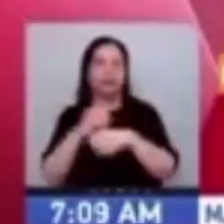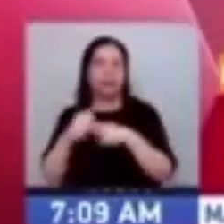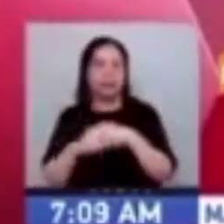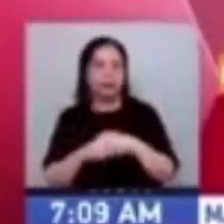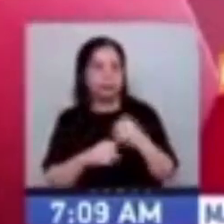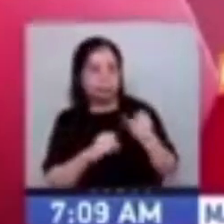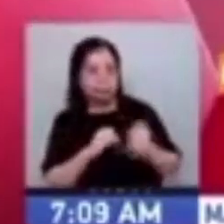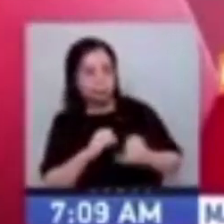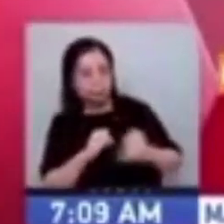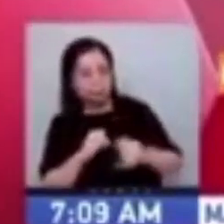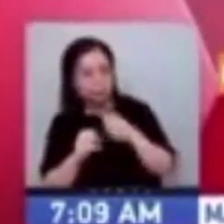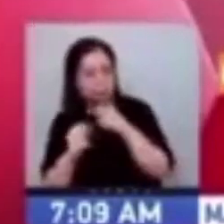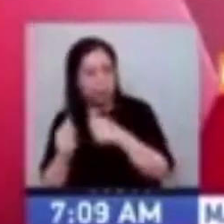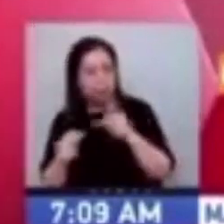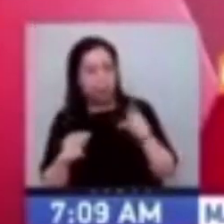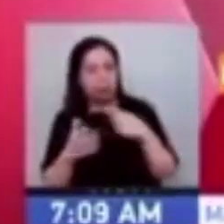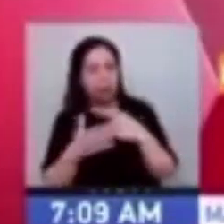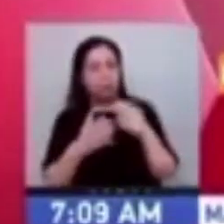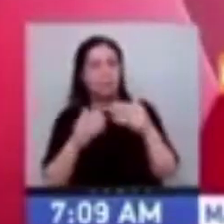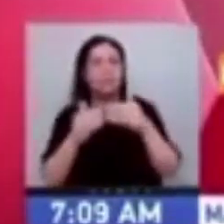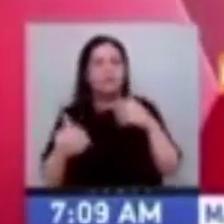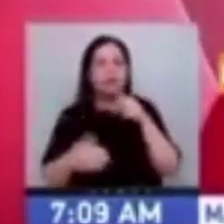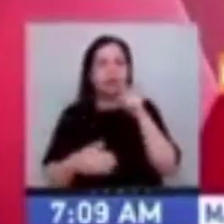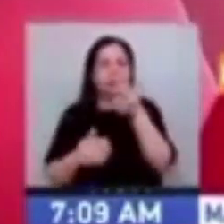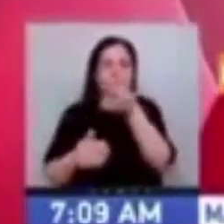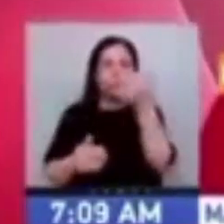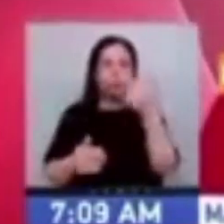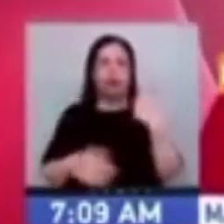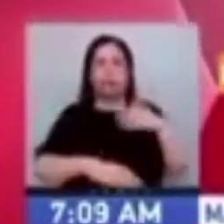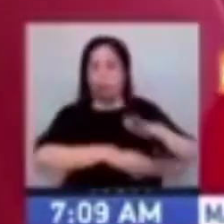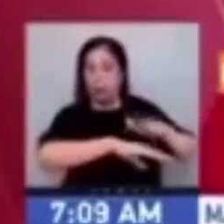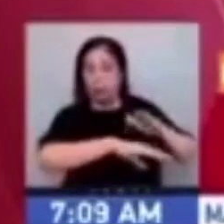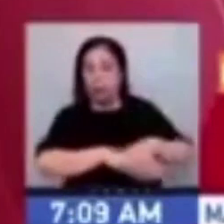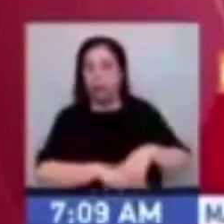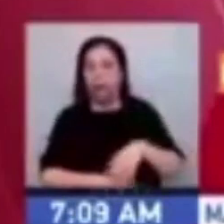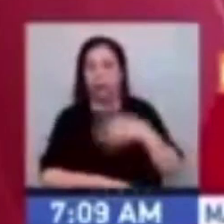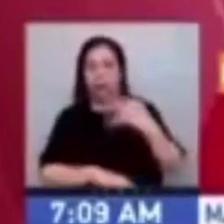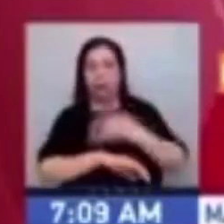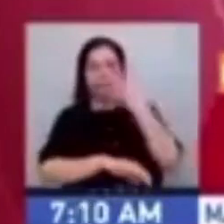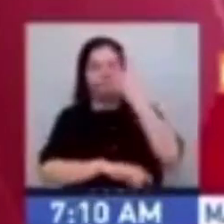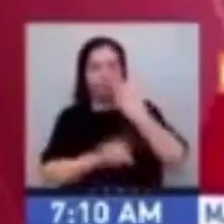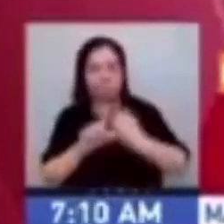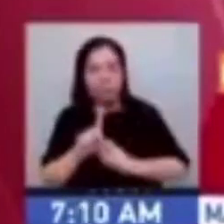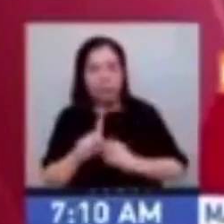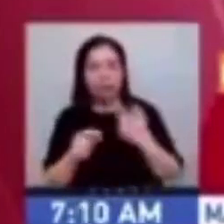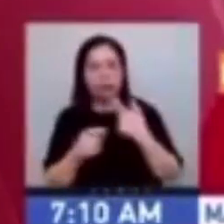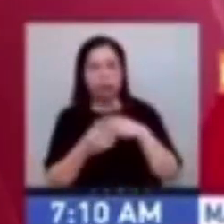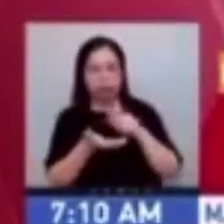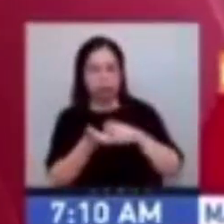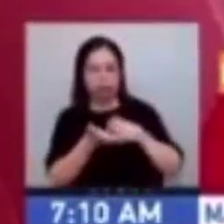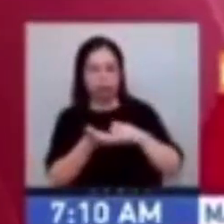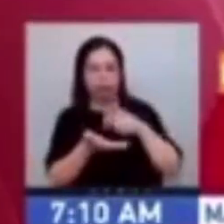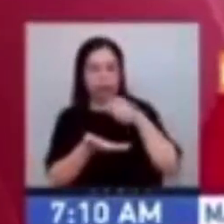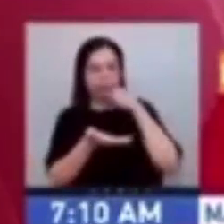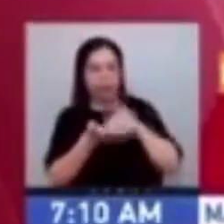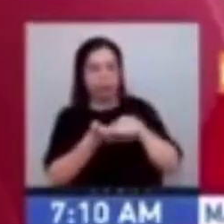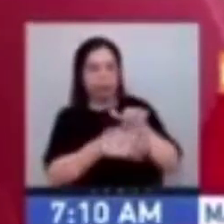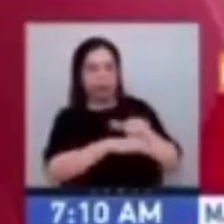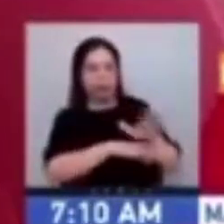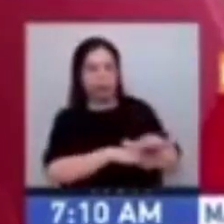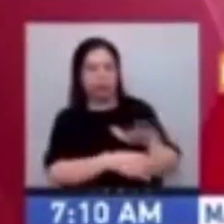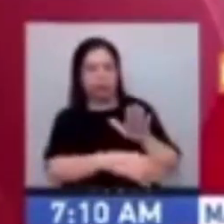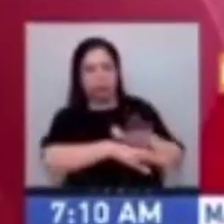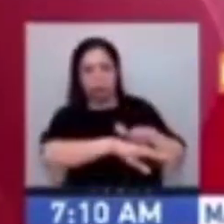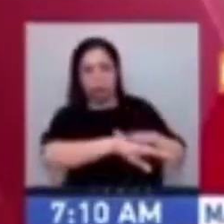proseso para po kayo maalis dyan. May warning po. After 4 months, may written na warning na po kayo at notification